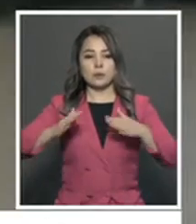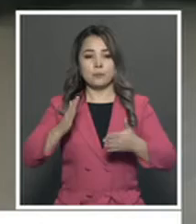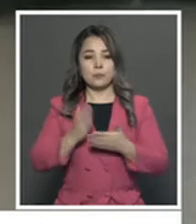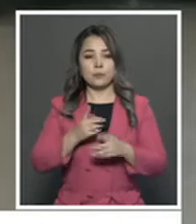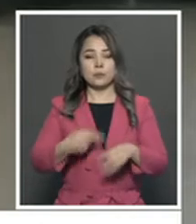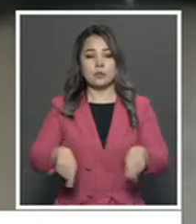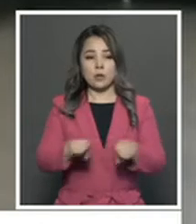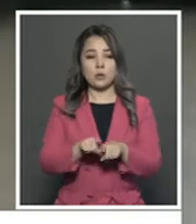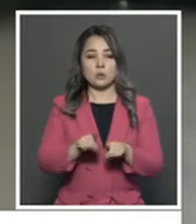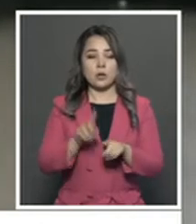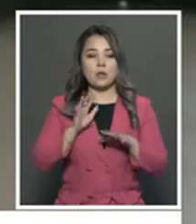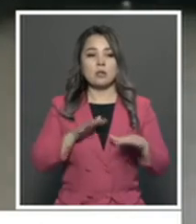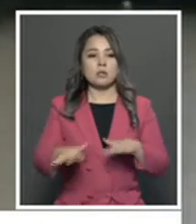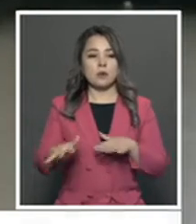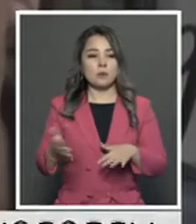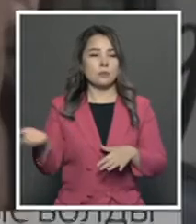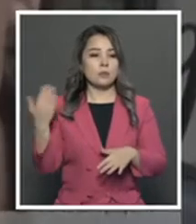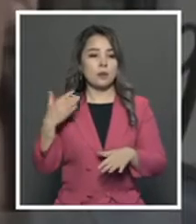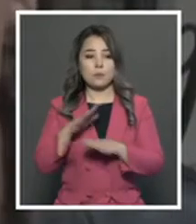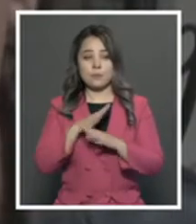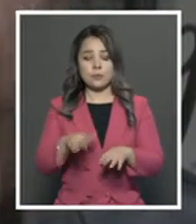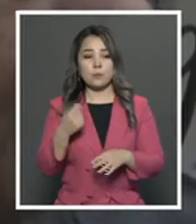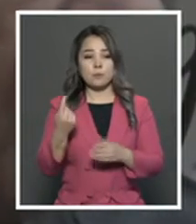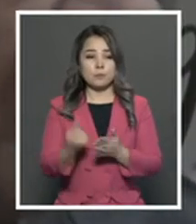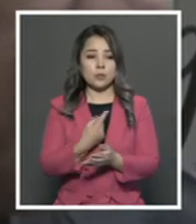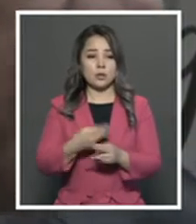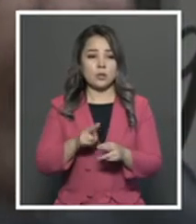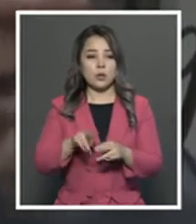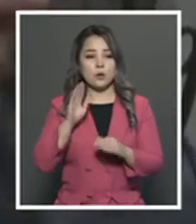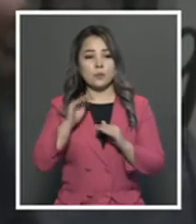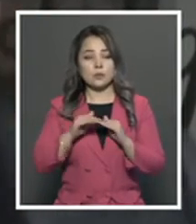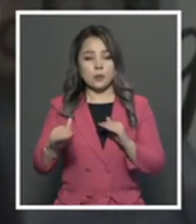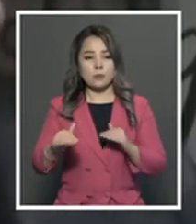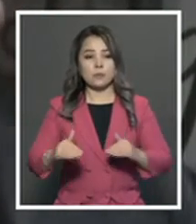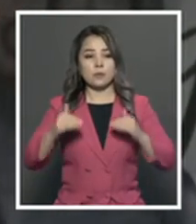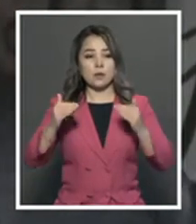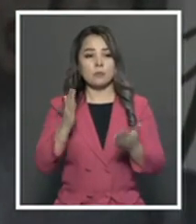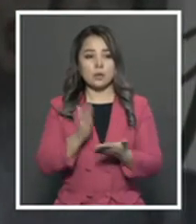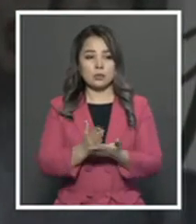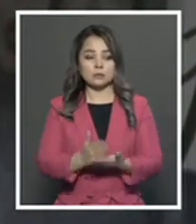Бірақ дәл осындай қатты сел бұған дейін болған емес. Бірінші рет су осындай деңгейге жетті.